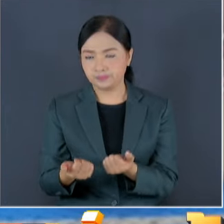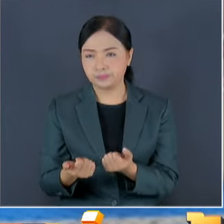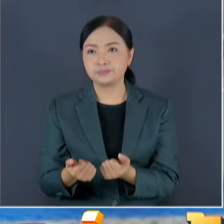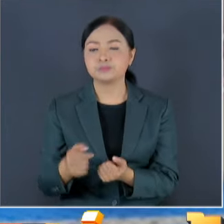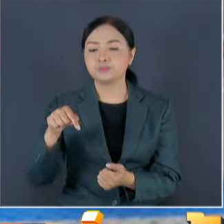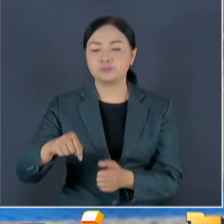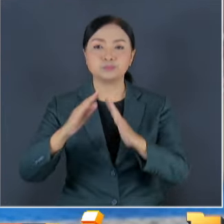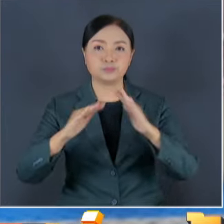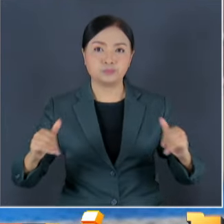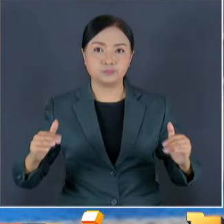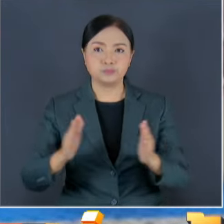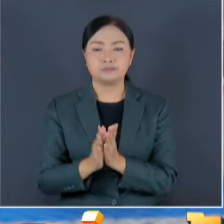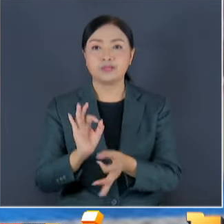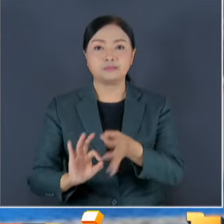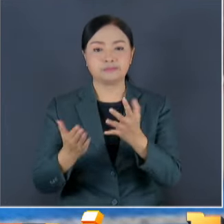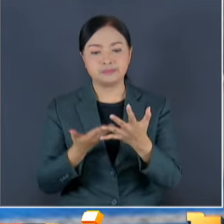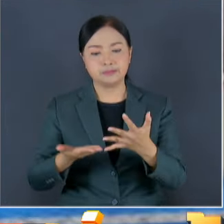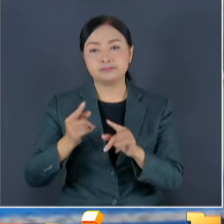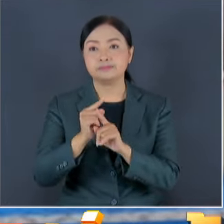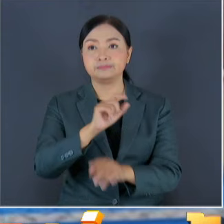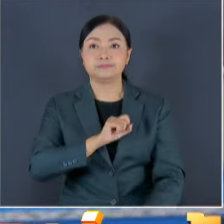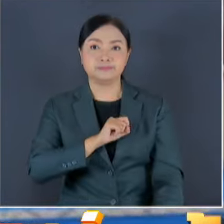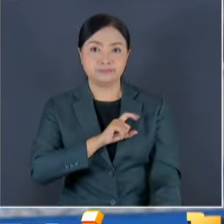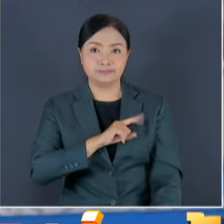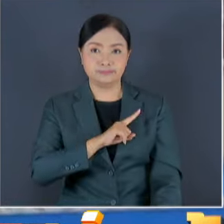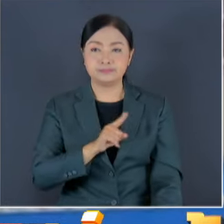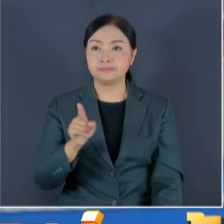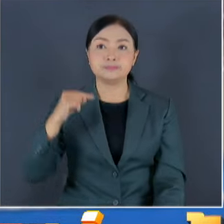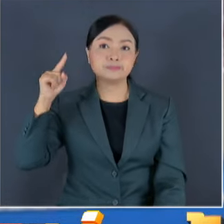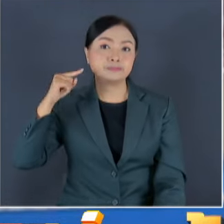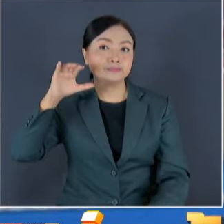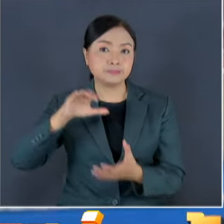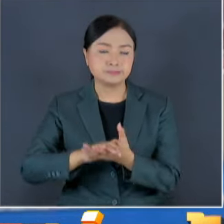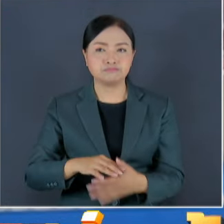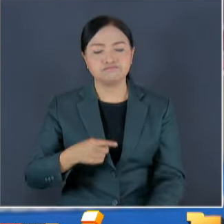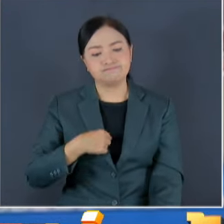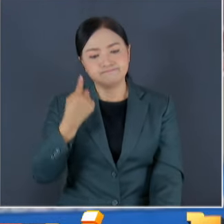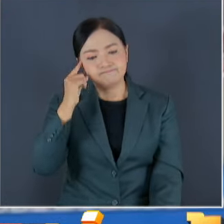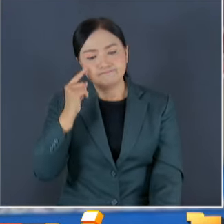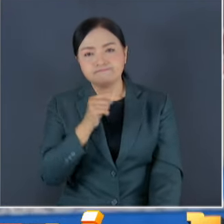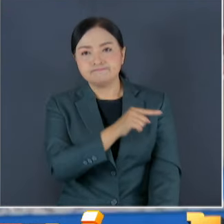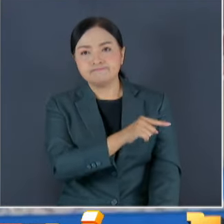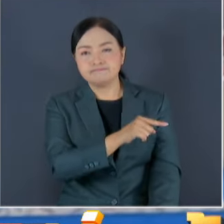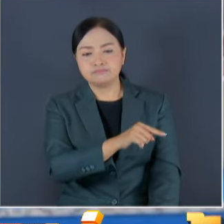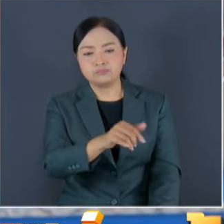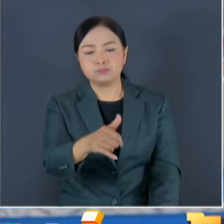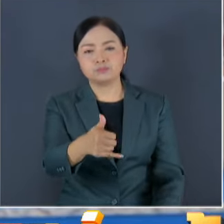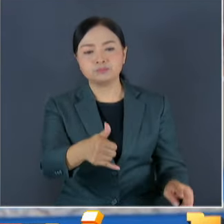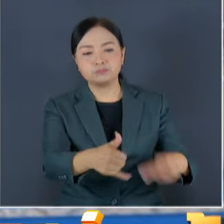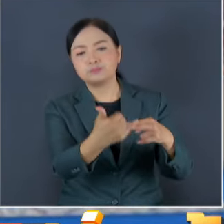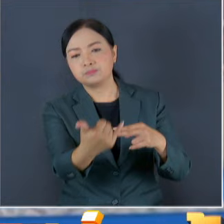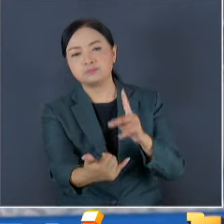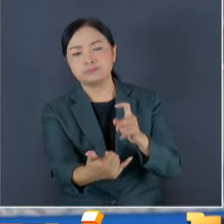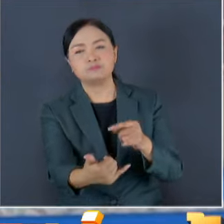ำมาที่วัดแห่งนี้แล้วก็ไปประกอบพิธีทางศาสนาเนี่ยนะคะคุณธารารัตน์บอกว่าไม่รู้เลยนะว่าเสียชัดไปฆ่าหวานเจี๊ยบ